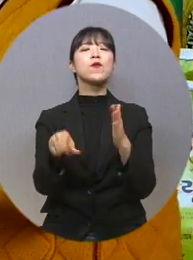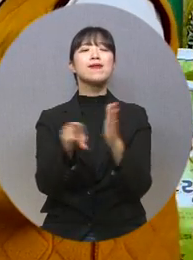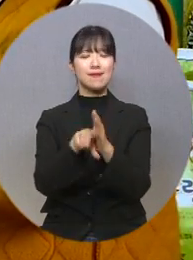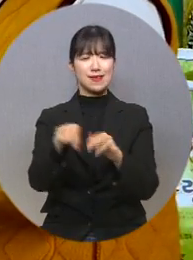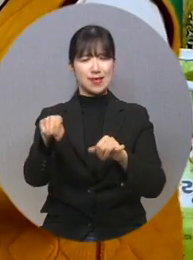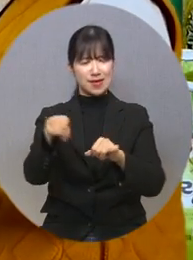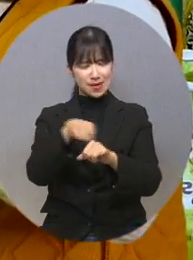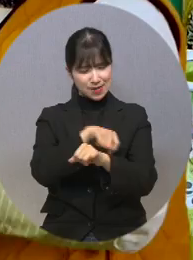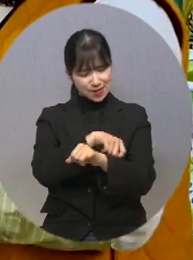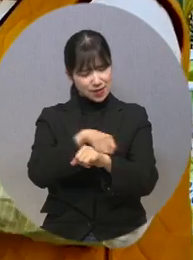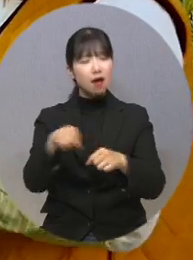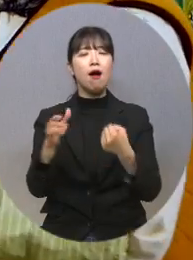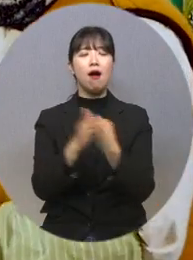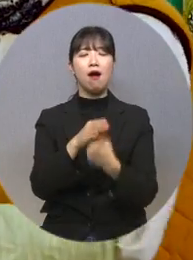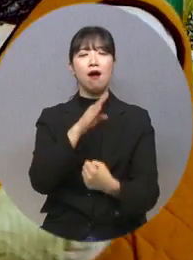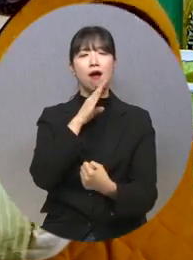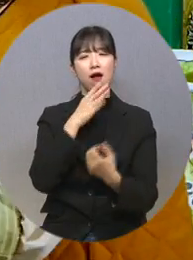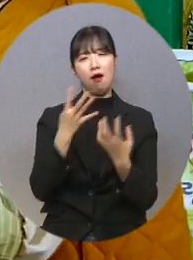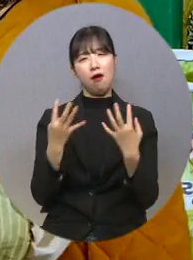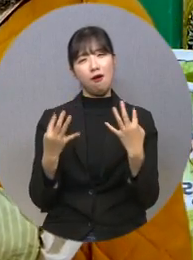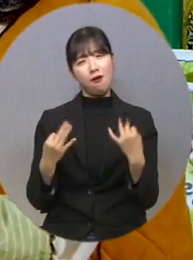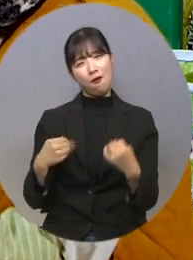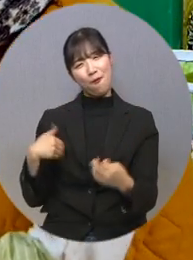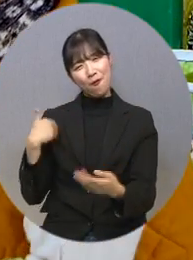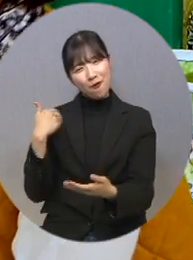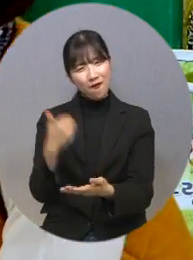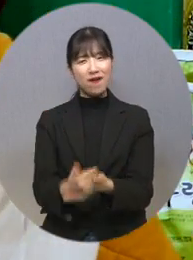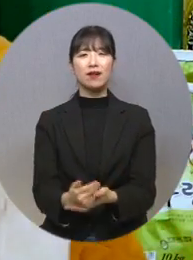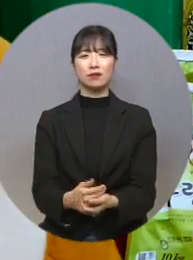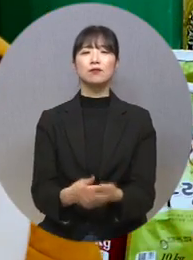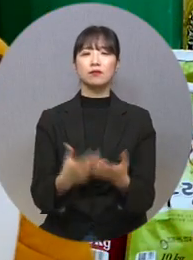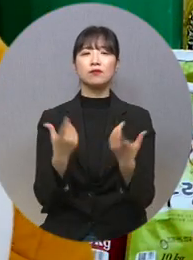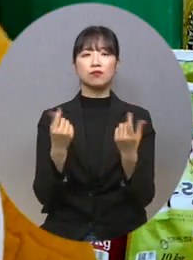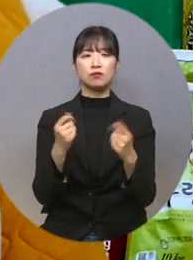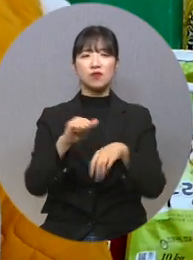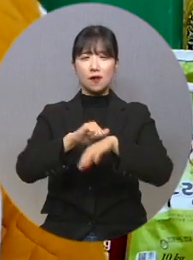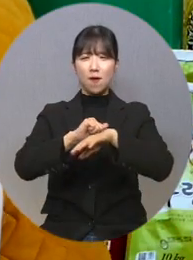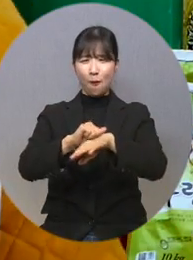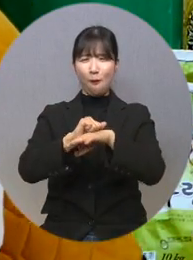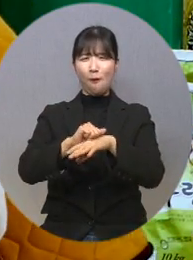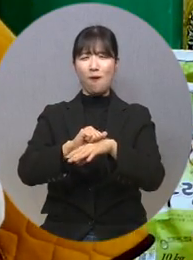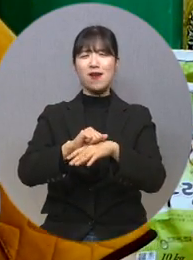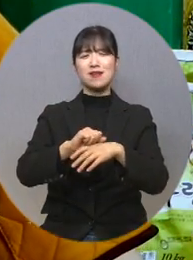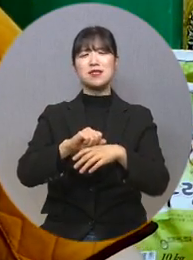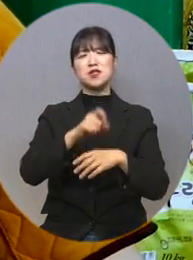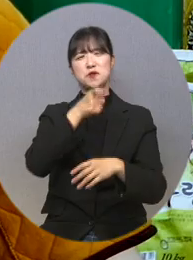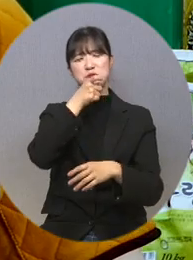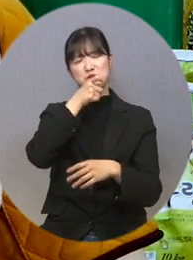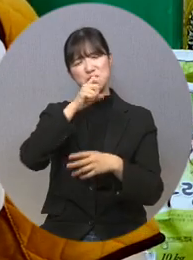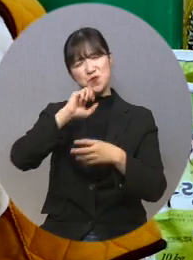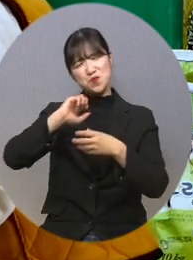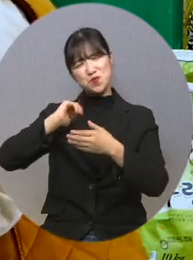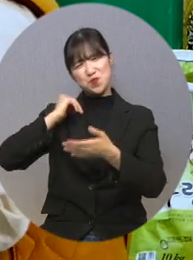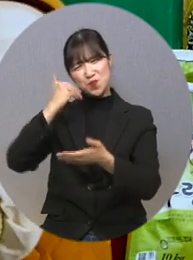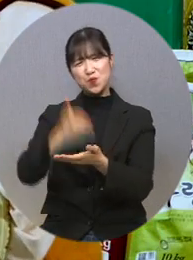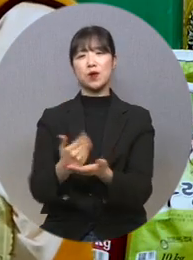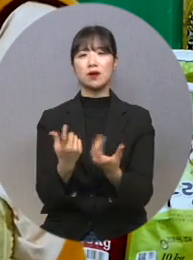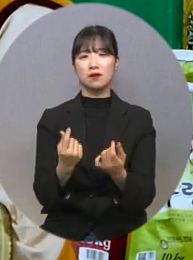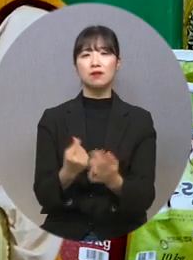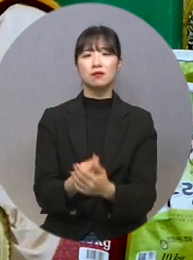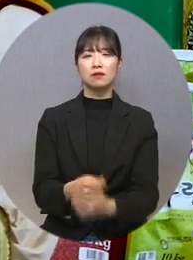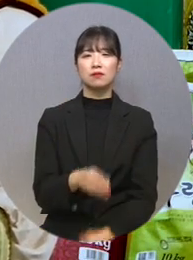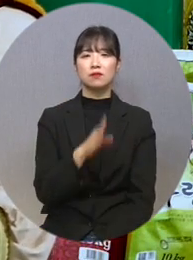때문에 육즙이 풍부합니다. 그러니까 육즙이 여기 풍부해가지고 네, 선배님 이게